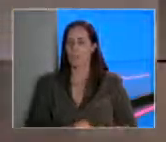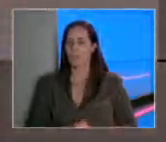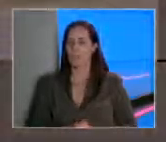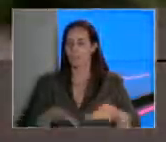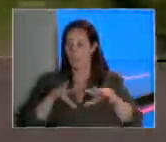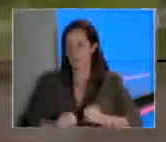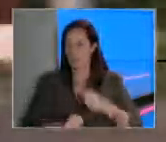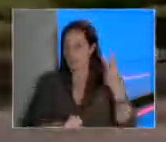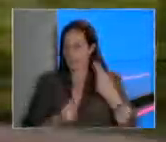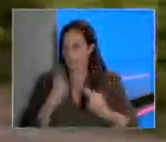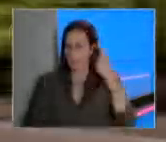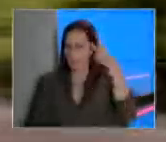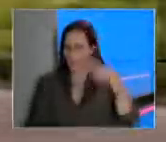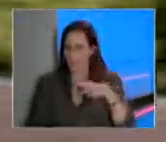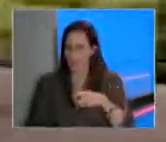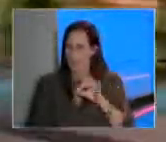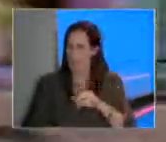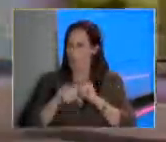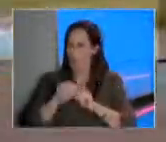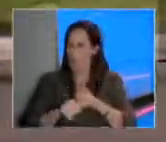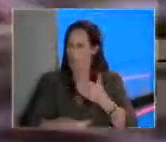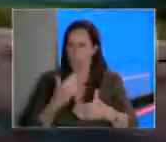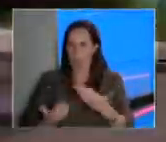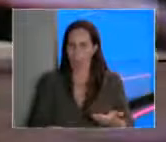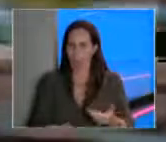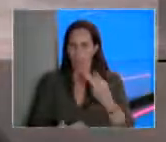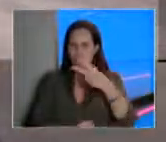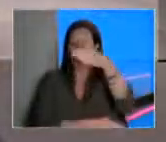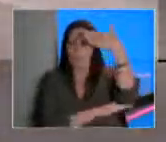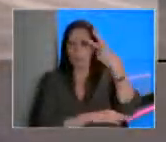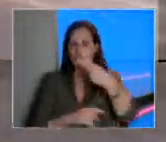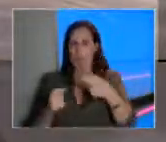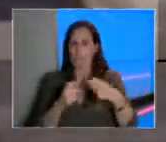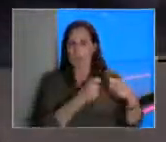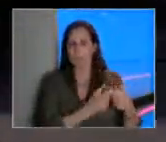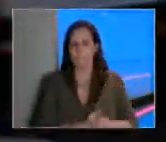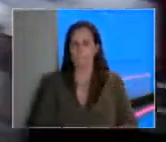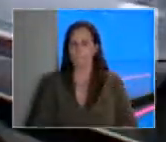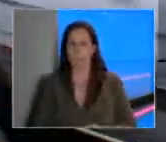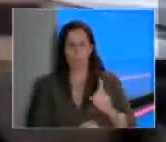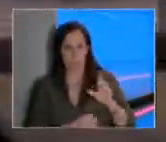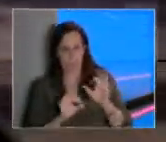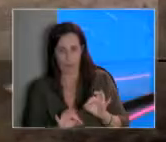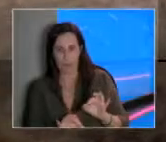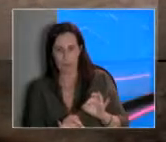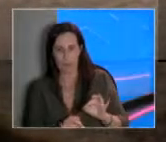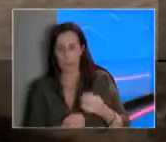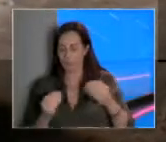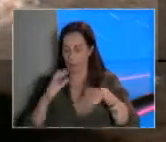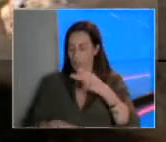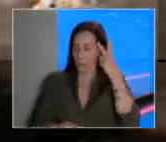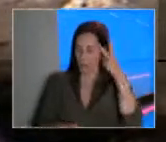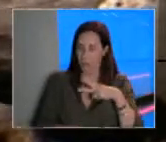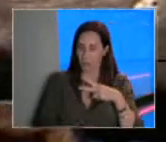והמתנחלים הבינו פתאום שהם בעצם תומכים במהלך של שתי מדינות לשני עמים. אז בעצם... הדבר הבא כן, שהם הבינו,